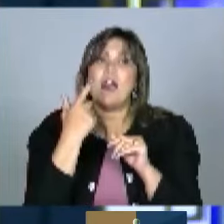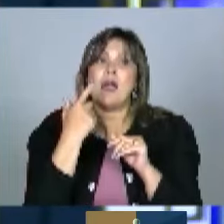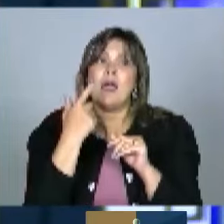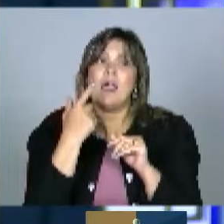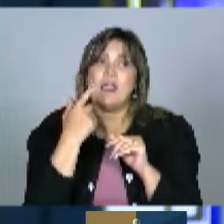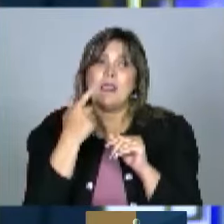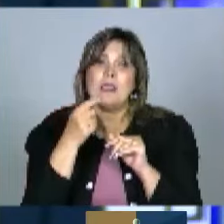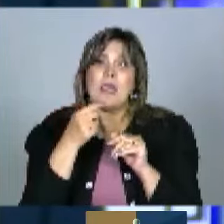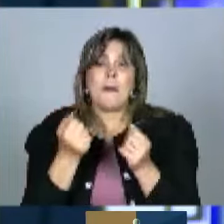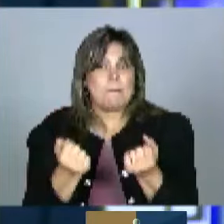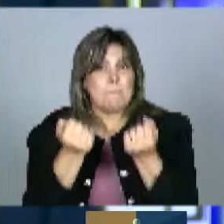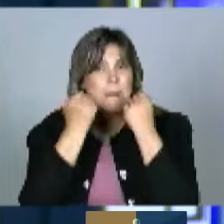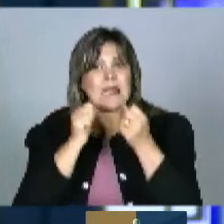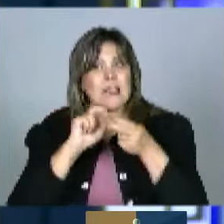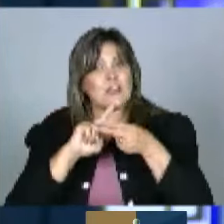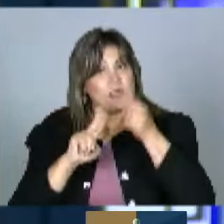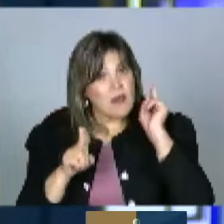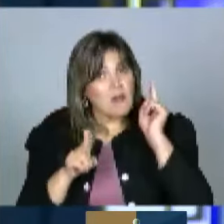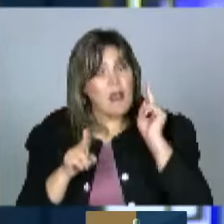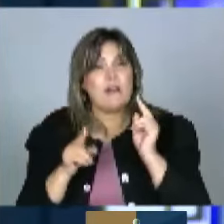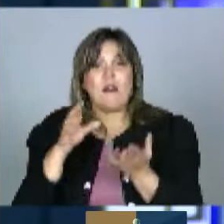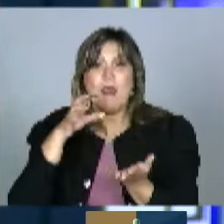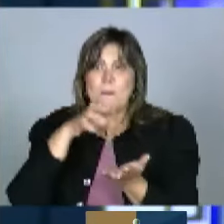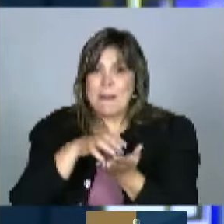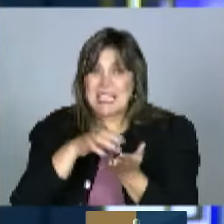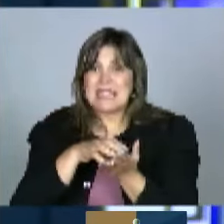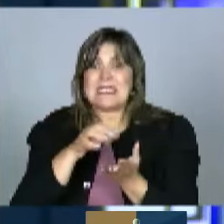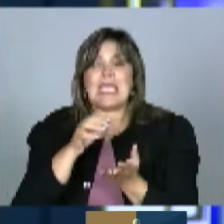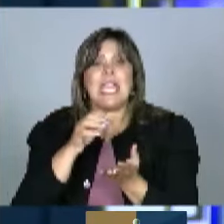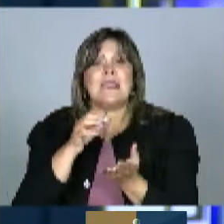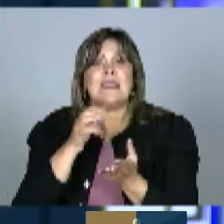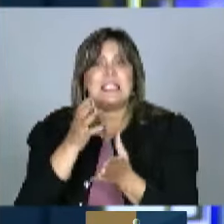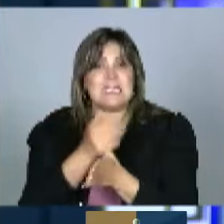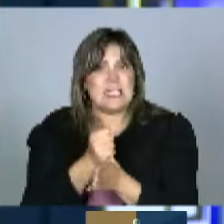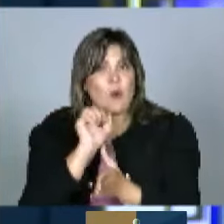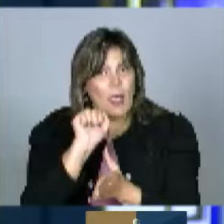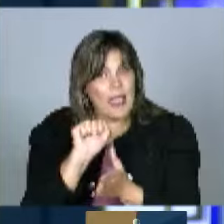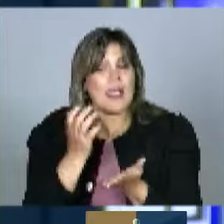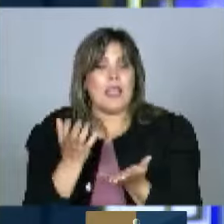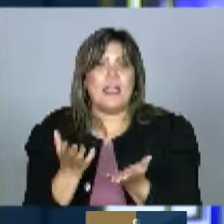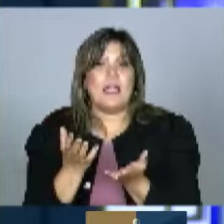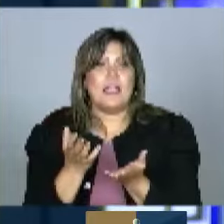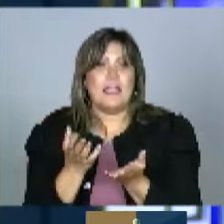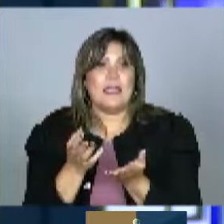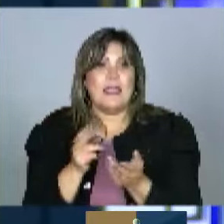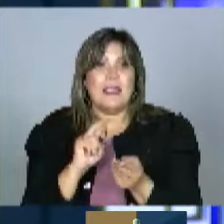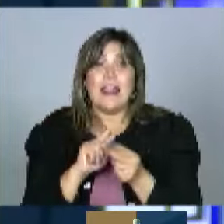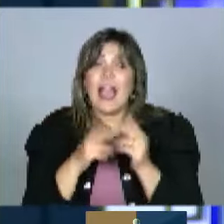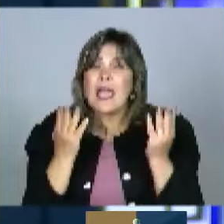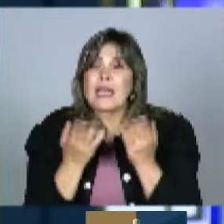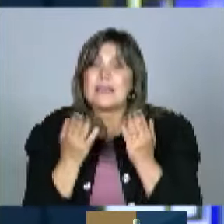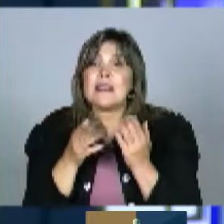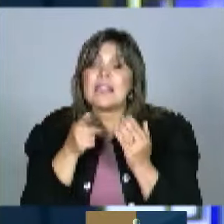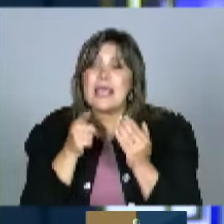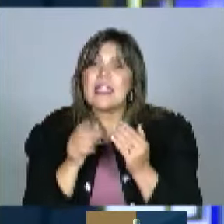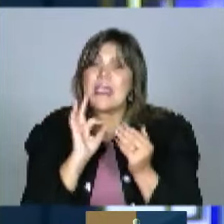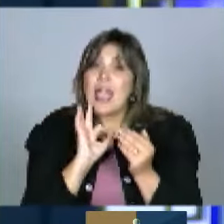سفر ا مسكن زوجيه تمكين مسكن زوجيه الحاجات اللي هي